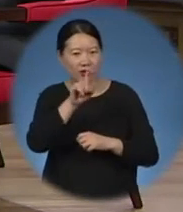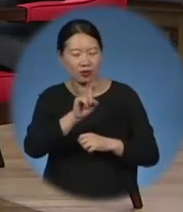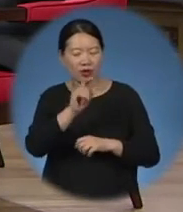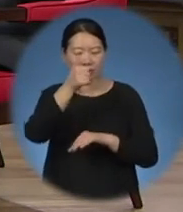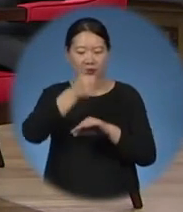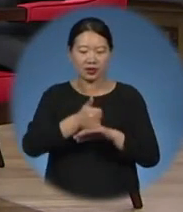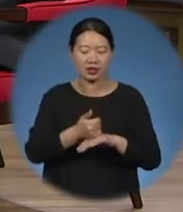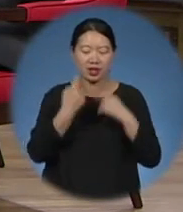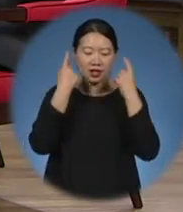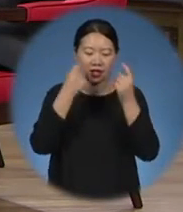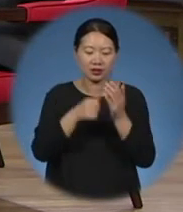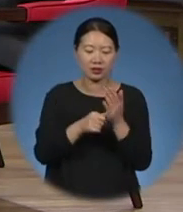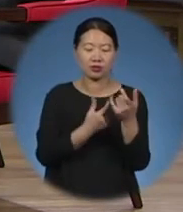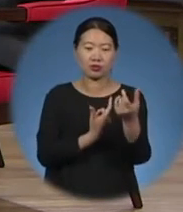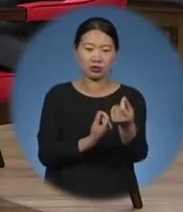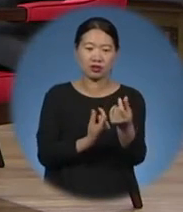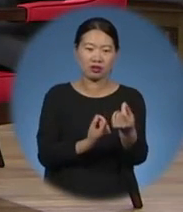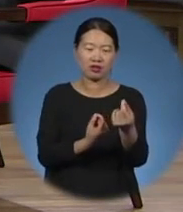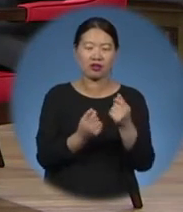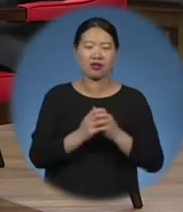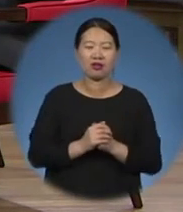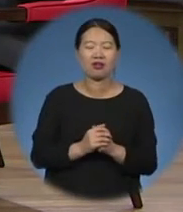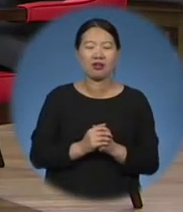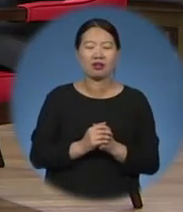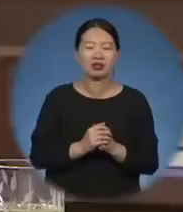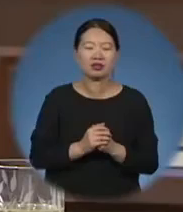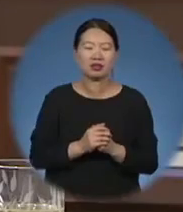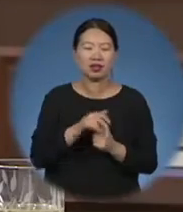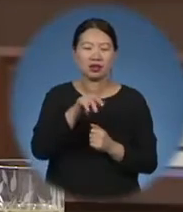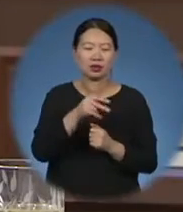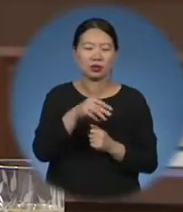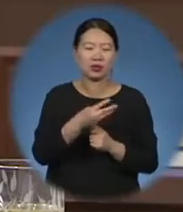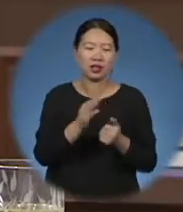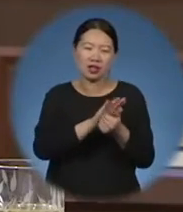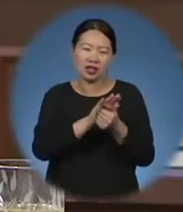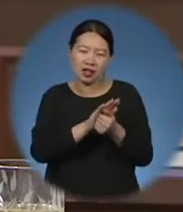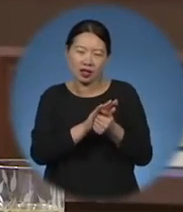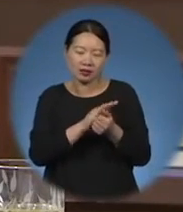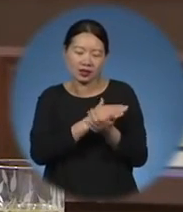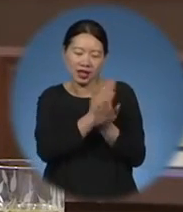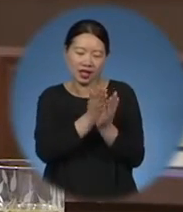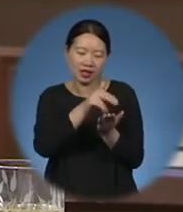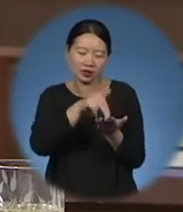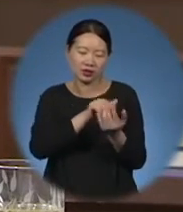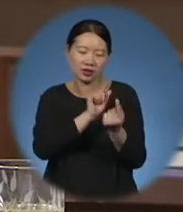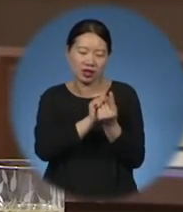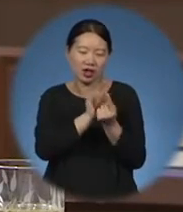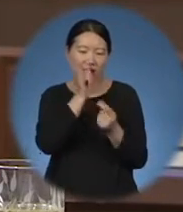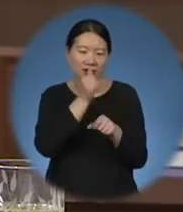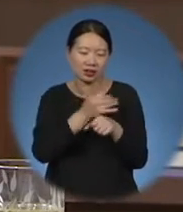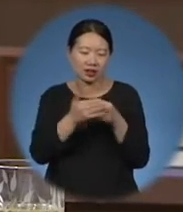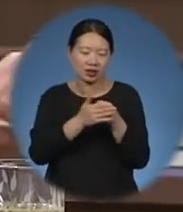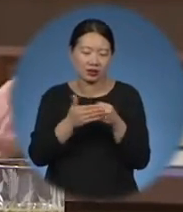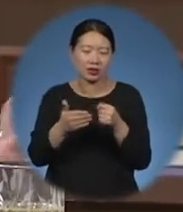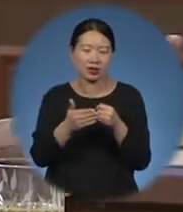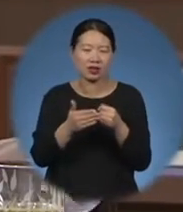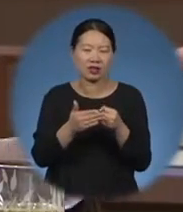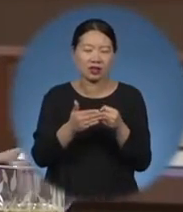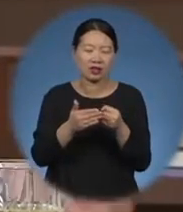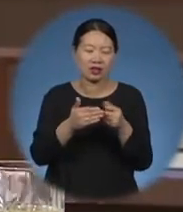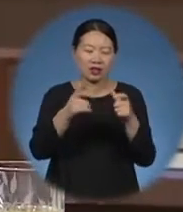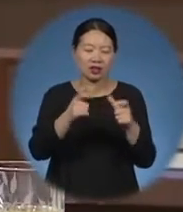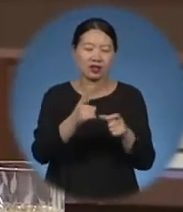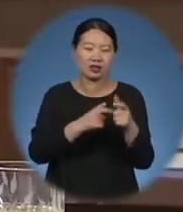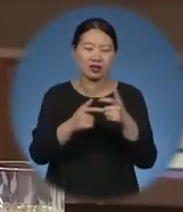이 관광 상품처럼 이제 그냥 새로운 영역을 조달 서비스가 다각화되는 거네요. 그 더 영역을 넓힐 수 있는